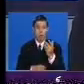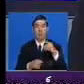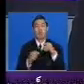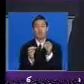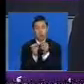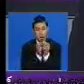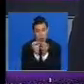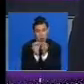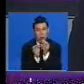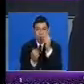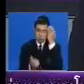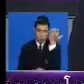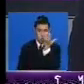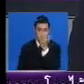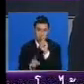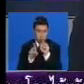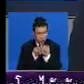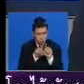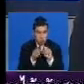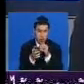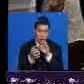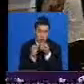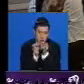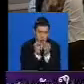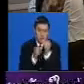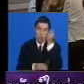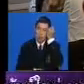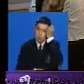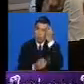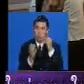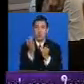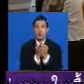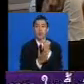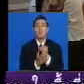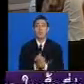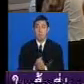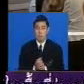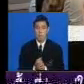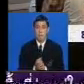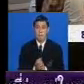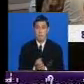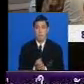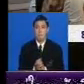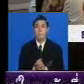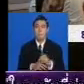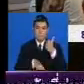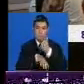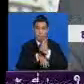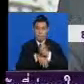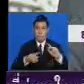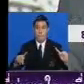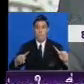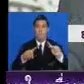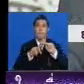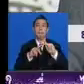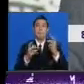งขั้นตอนการถวายฎีกาเพื่อไม่ให้เกิดความเข้าใจผิดค่ะนายพีรพันธ์สาลีรัฐวิภาครัฐมนตรีว่าการกระทรวงยุติธรรม